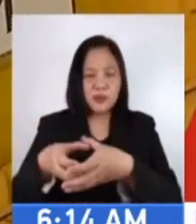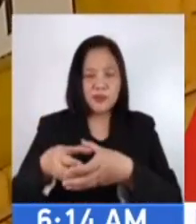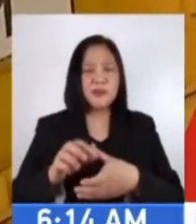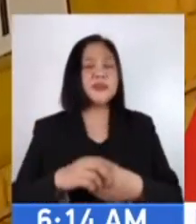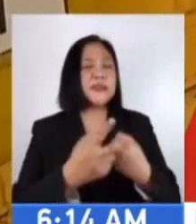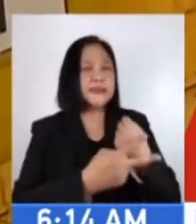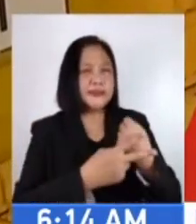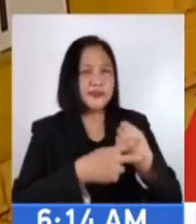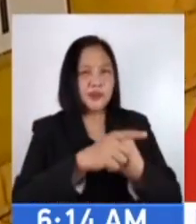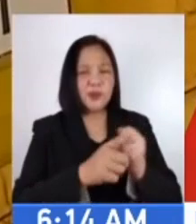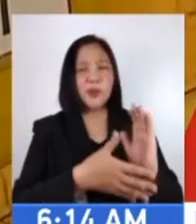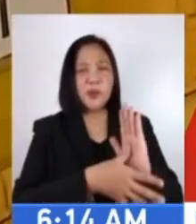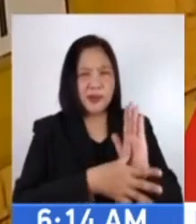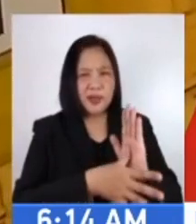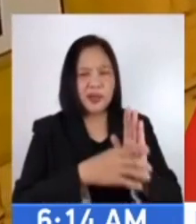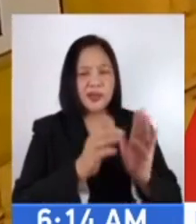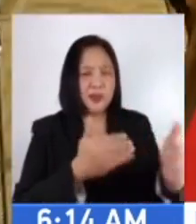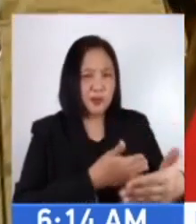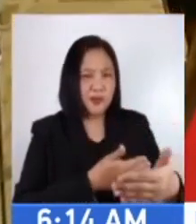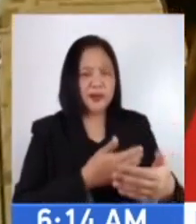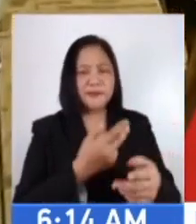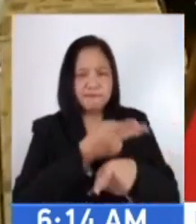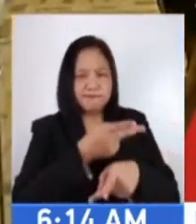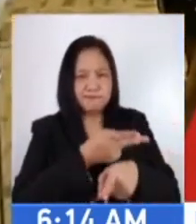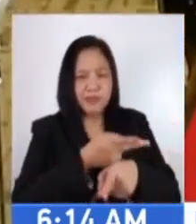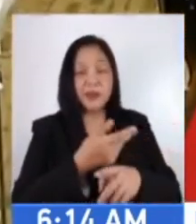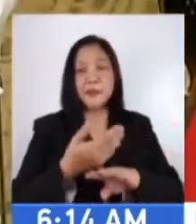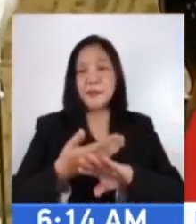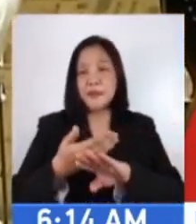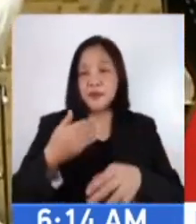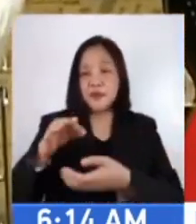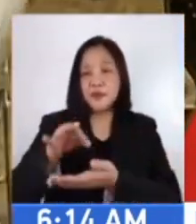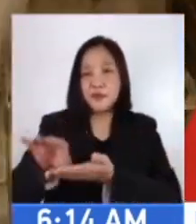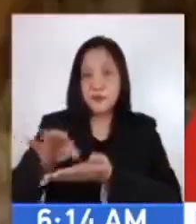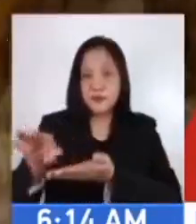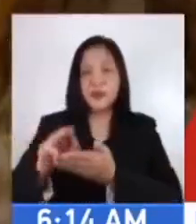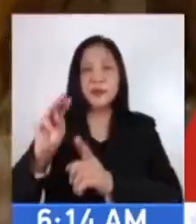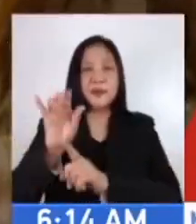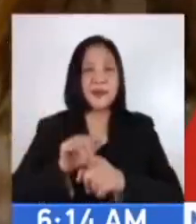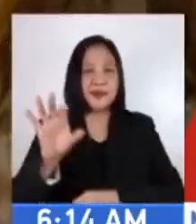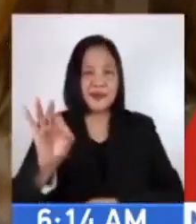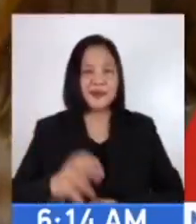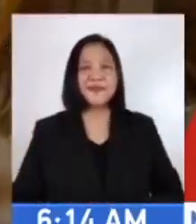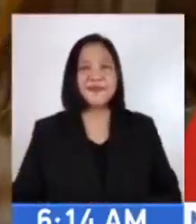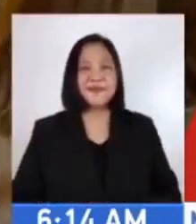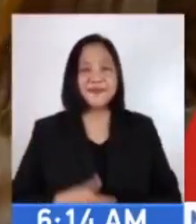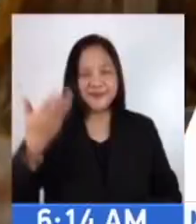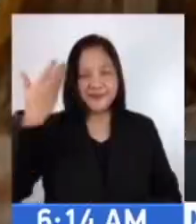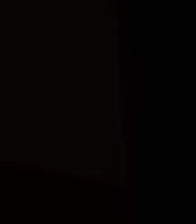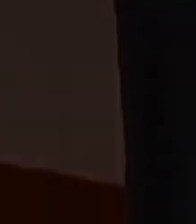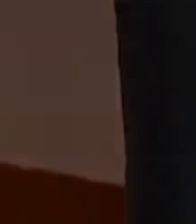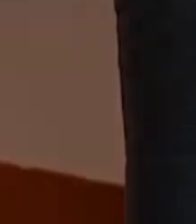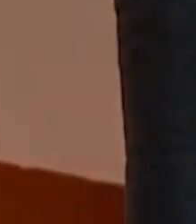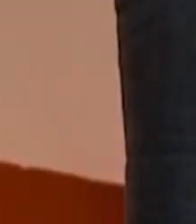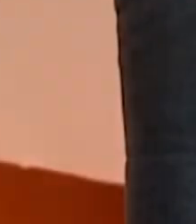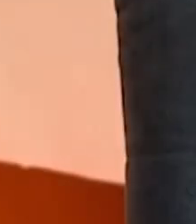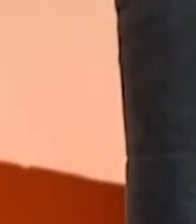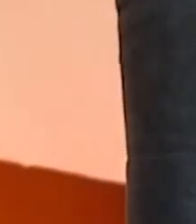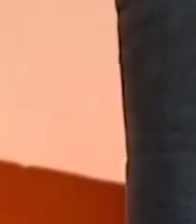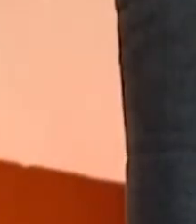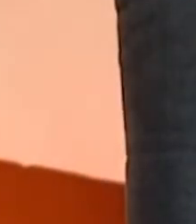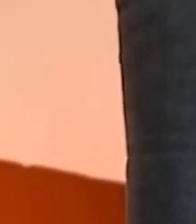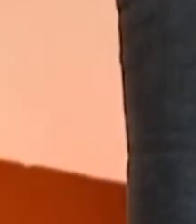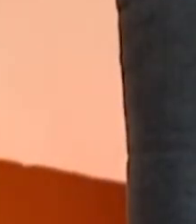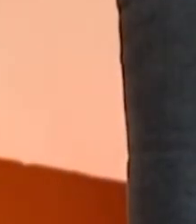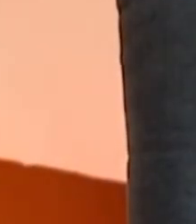sarado bago bilangin sa May 9. Tina Panganiban Perez, buong puso para sa Pilipino.